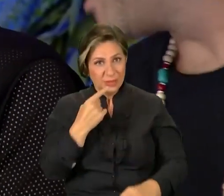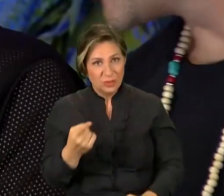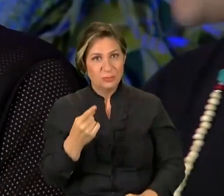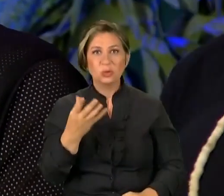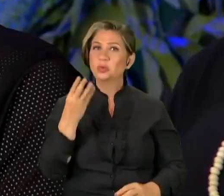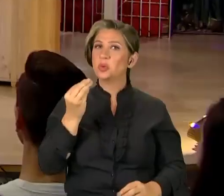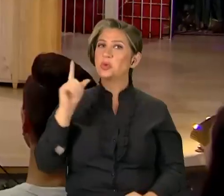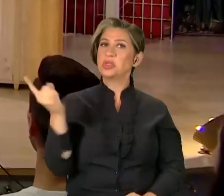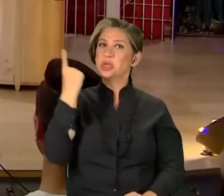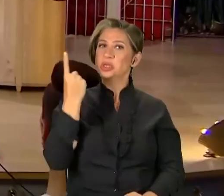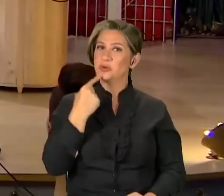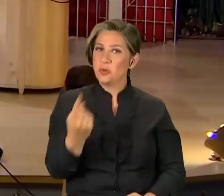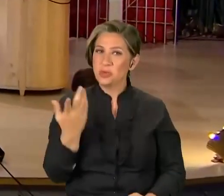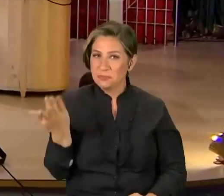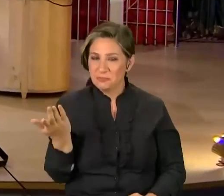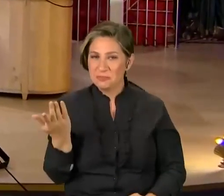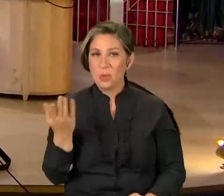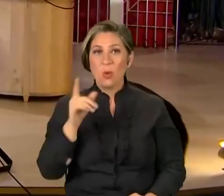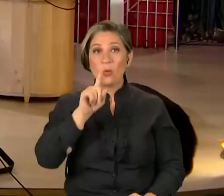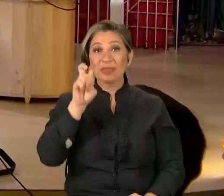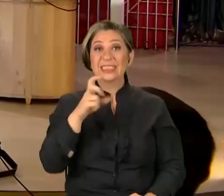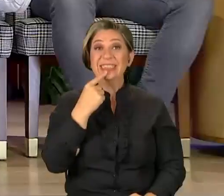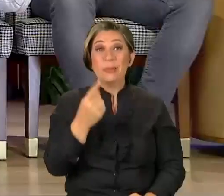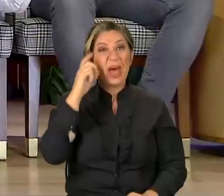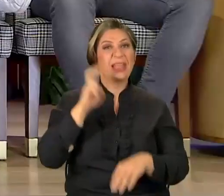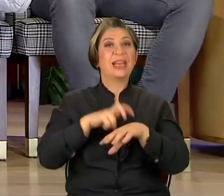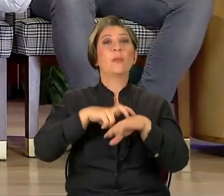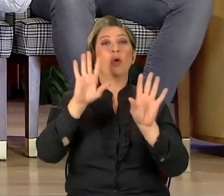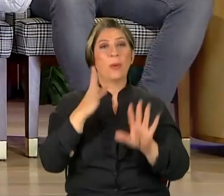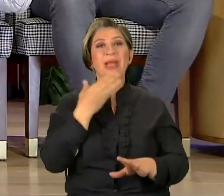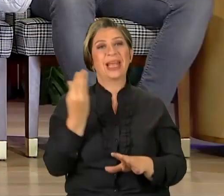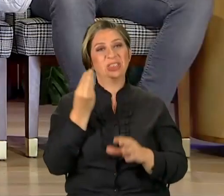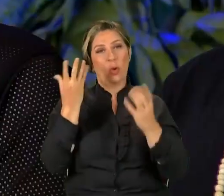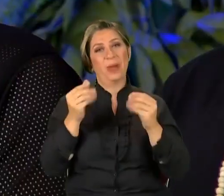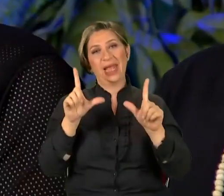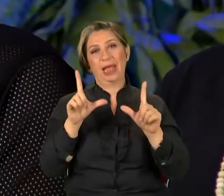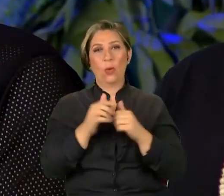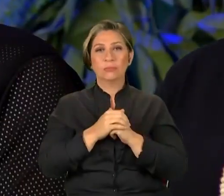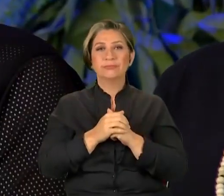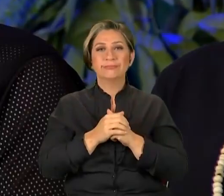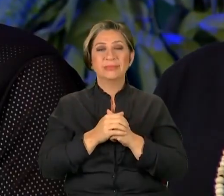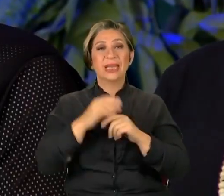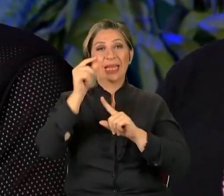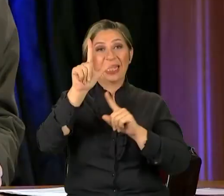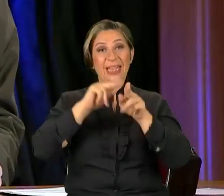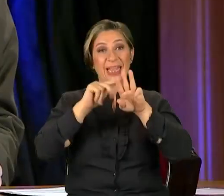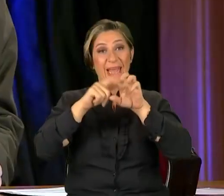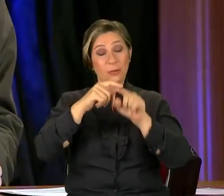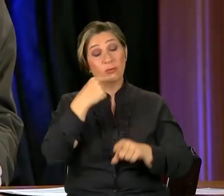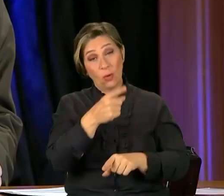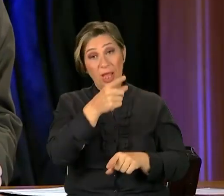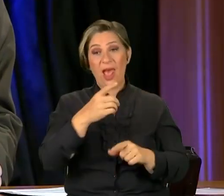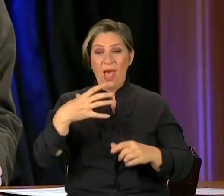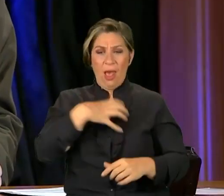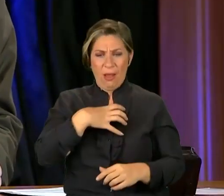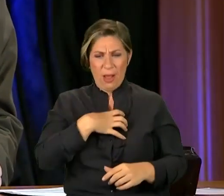Çok iddialı bir şey söylemişim. 18 böyle olmasa bir şey söylediğimi hatırlamıyorum ama yani genç kalmak gerekiyor tabii. İlker, diyorsun ki